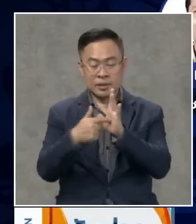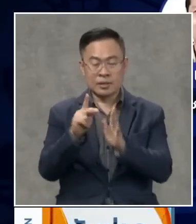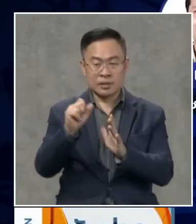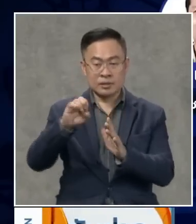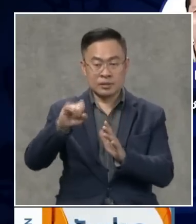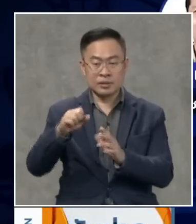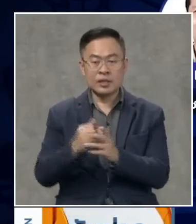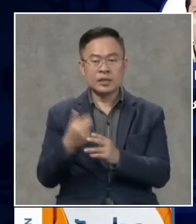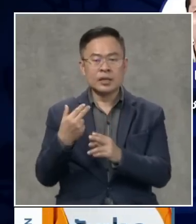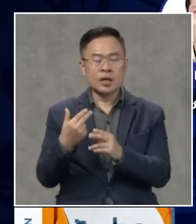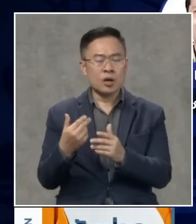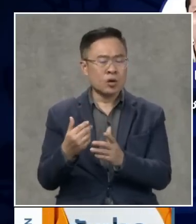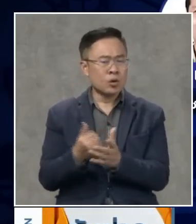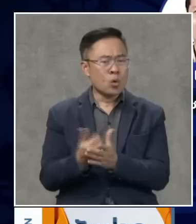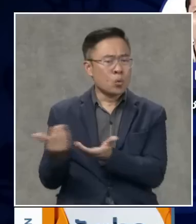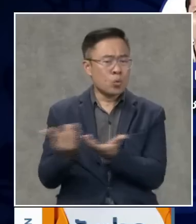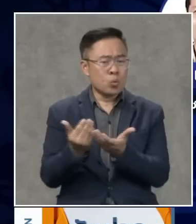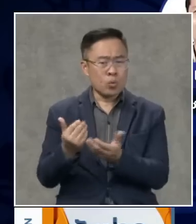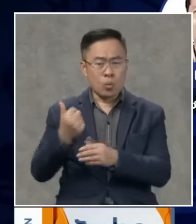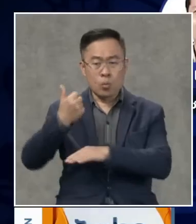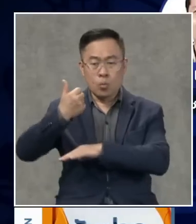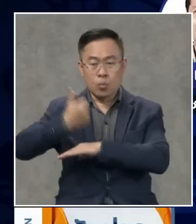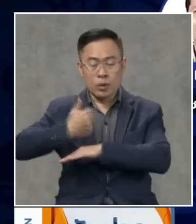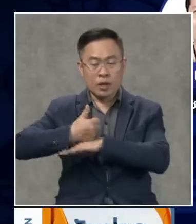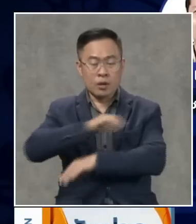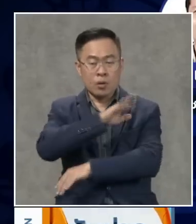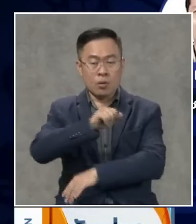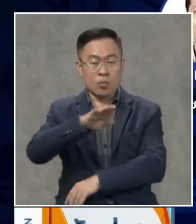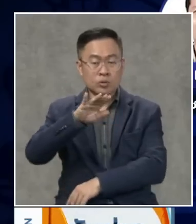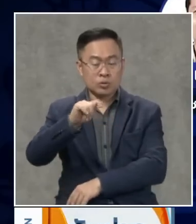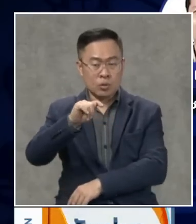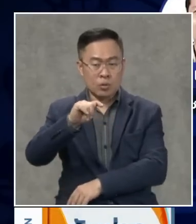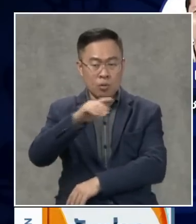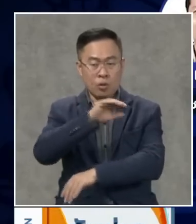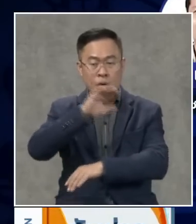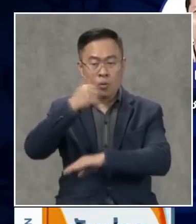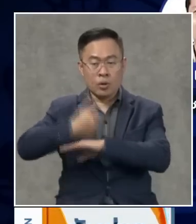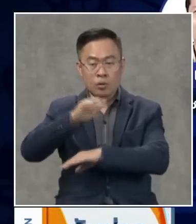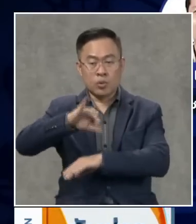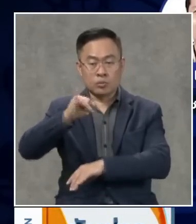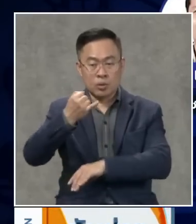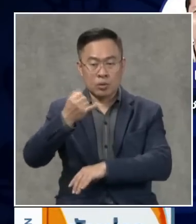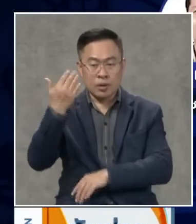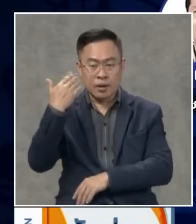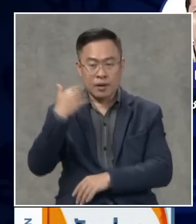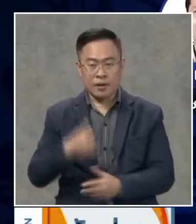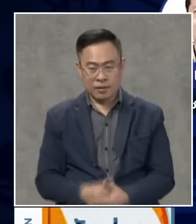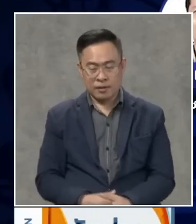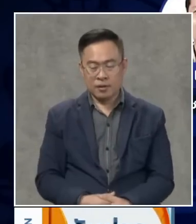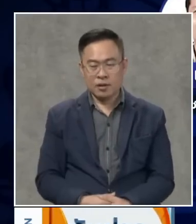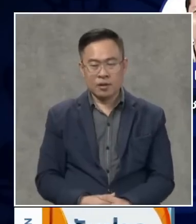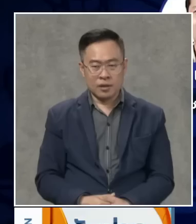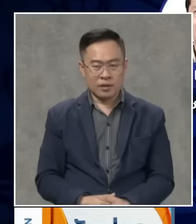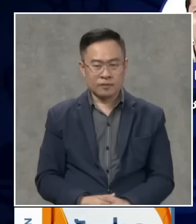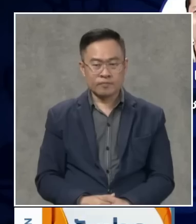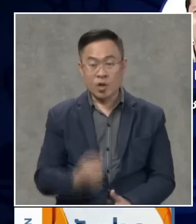องหรือว่าสิงโตลูกชายของนายกชายจะมีการลงสมัครในพื้นที่เขต9ด้วยค่ะ ค่ะเดี๋ยวคงได้ติดตามกันนะคะบรรยากาศการป